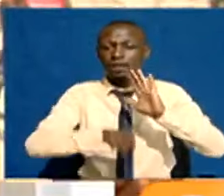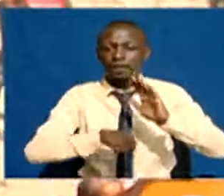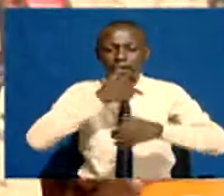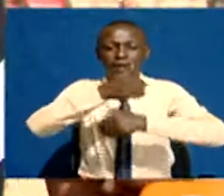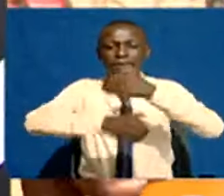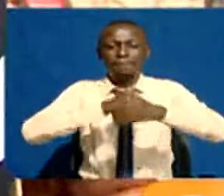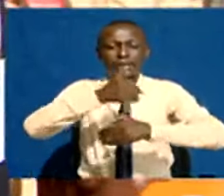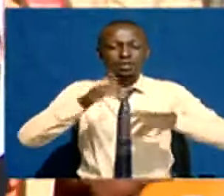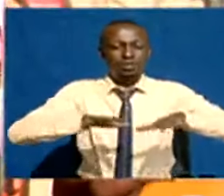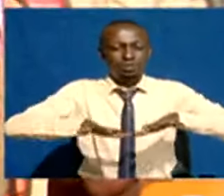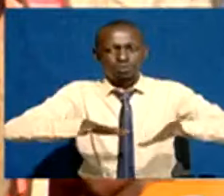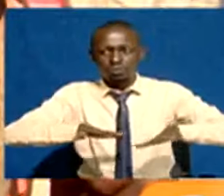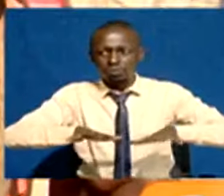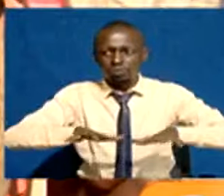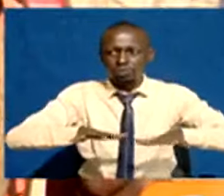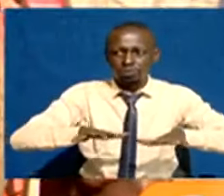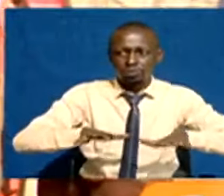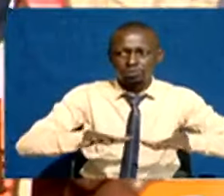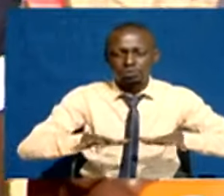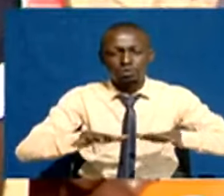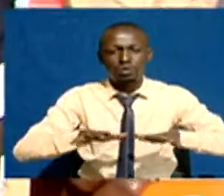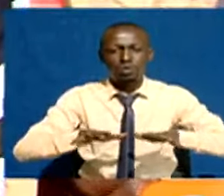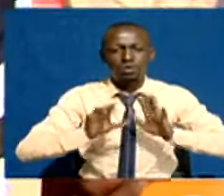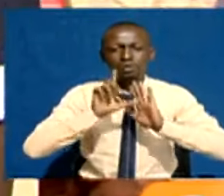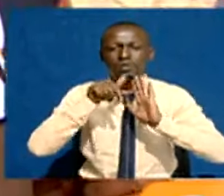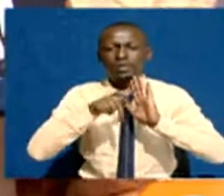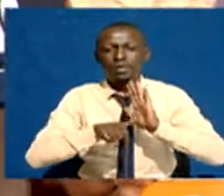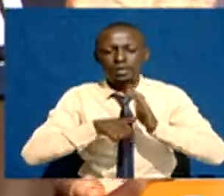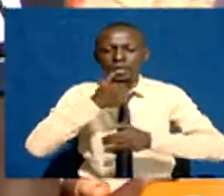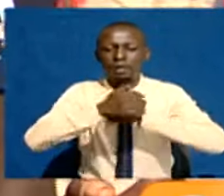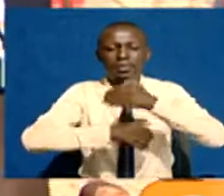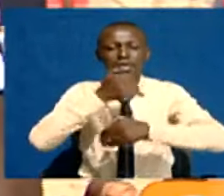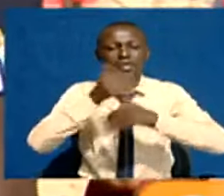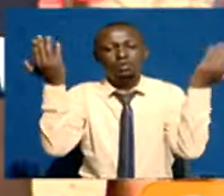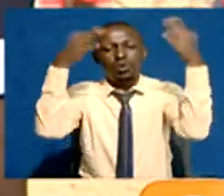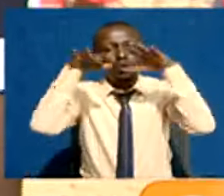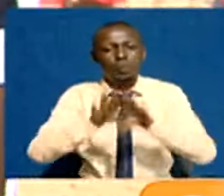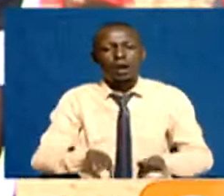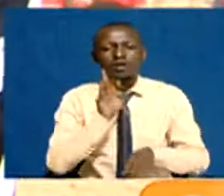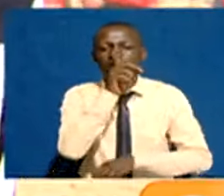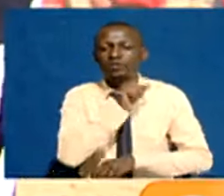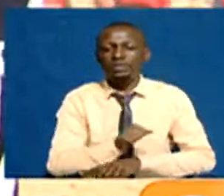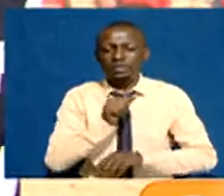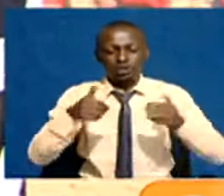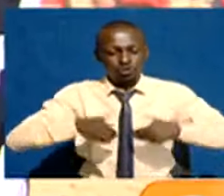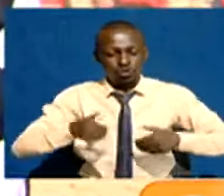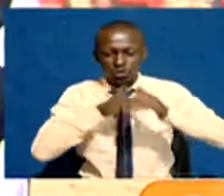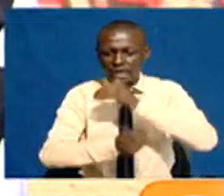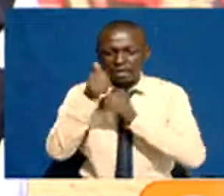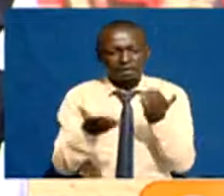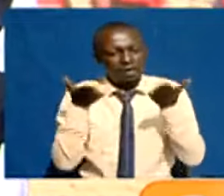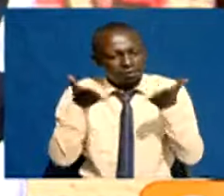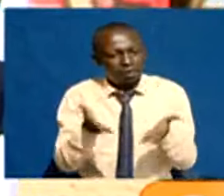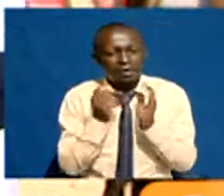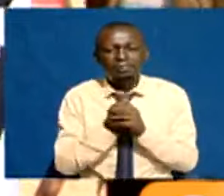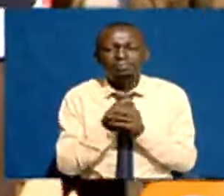ikaanza kutingika kidogo kidogo. Ndio sasa baadaye gorofa ikaanguka. Ikaangukia hao vijana hapo. Sasa